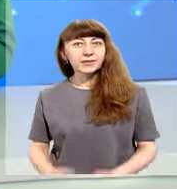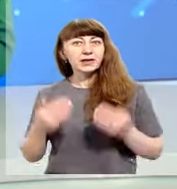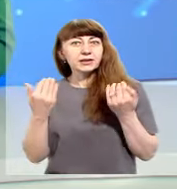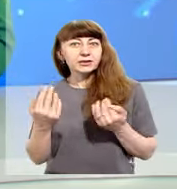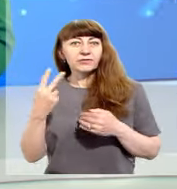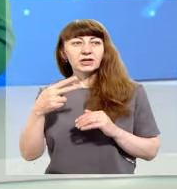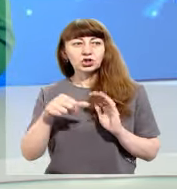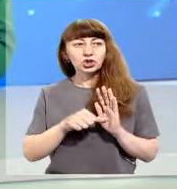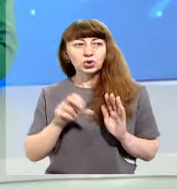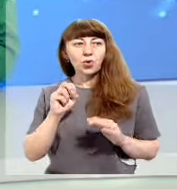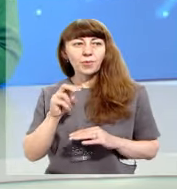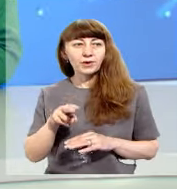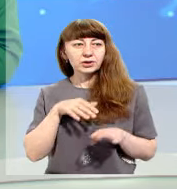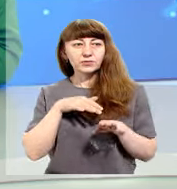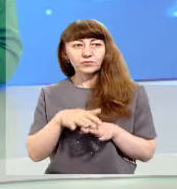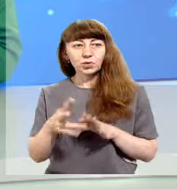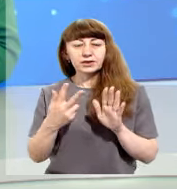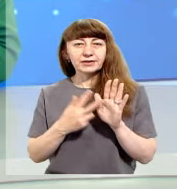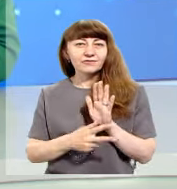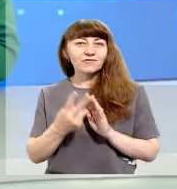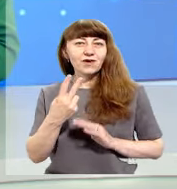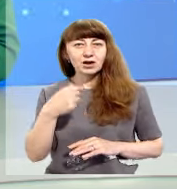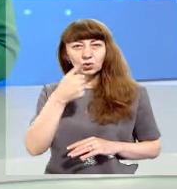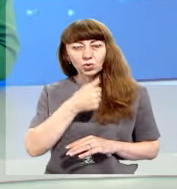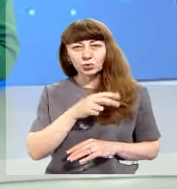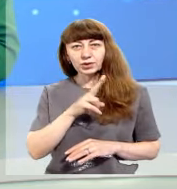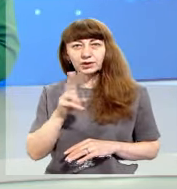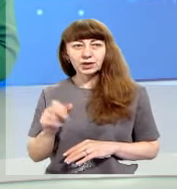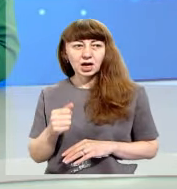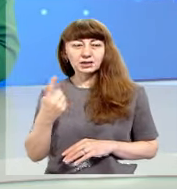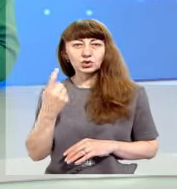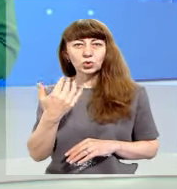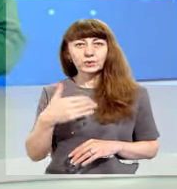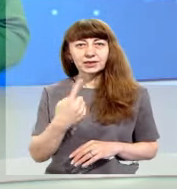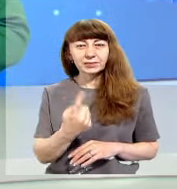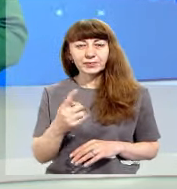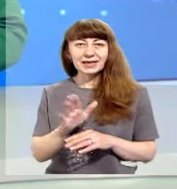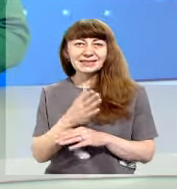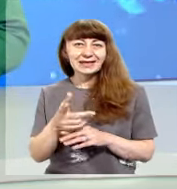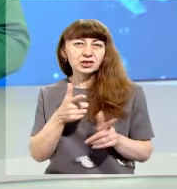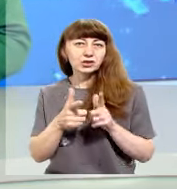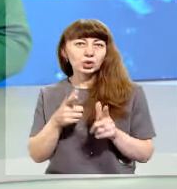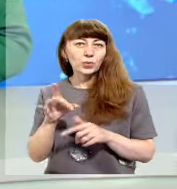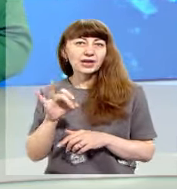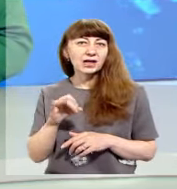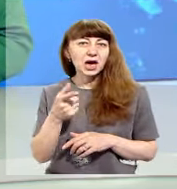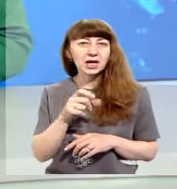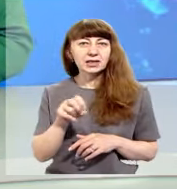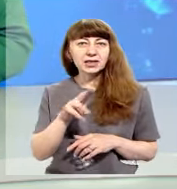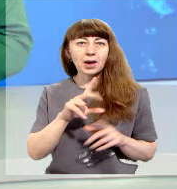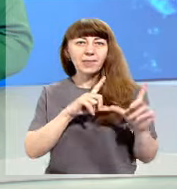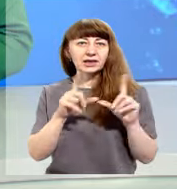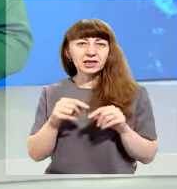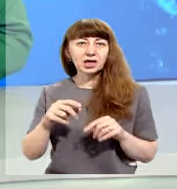Сегодня, 26 апреля, исполнилось 82 года, как знаменитая 151-я отдельная стрелковая бригада отправилась на